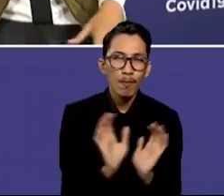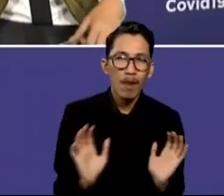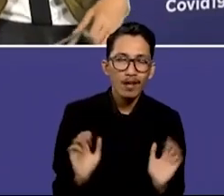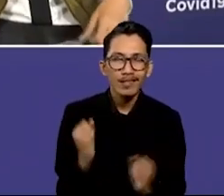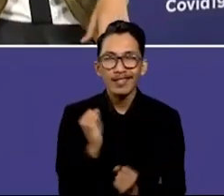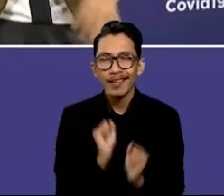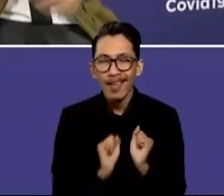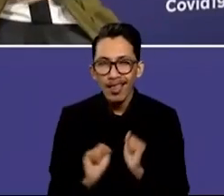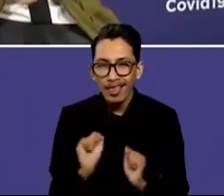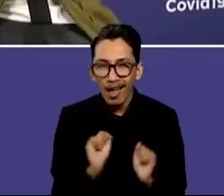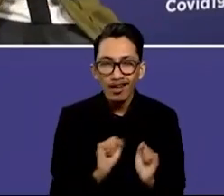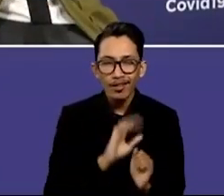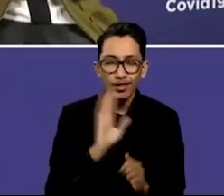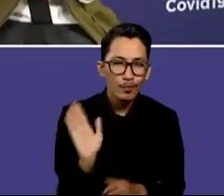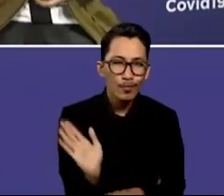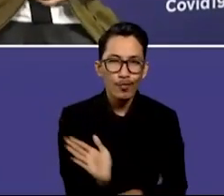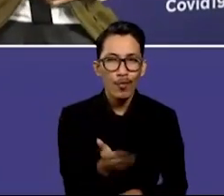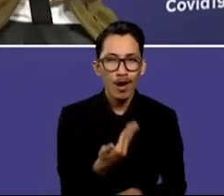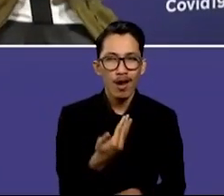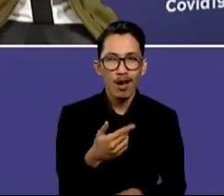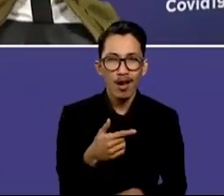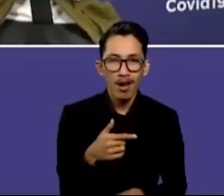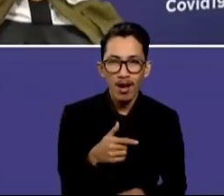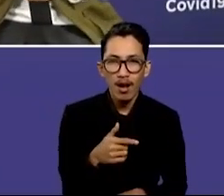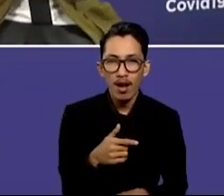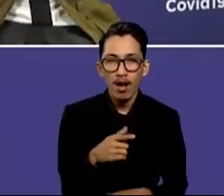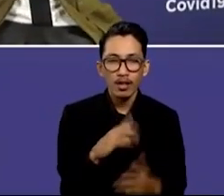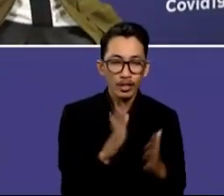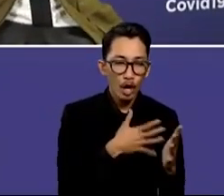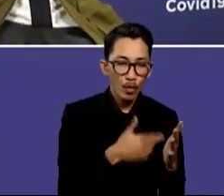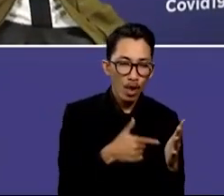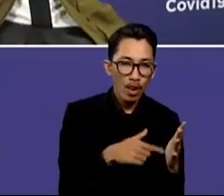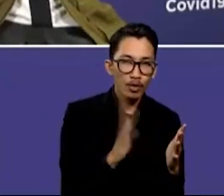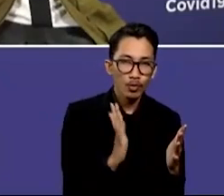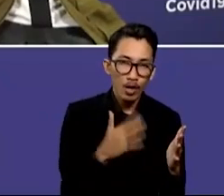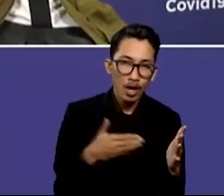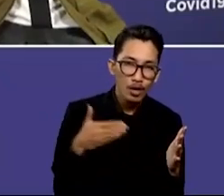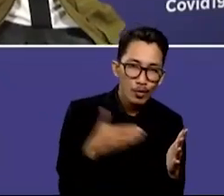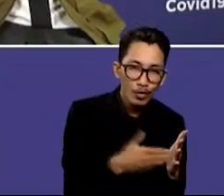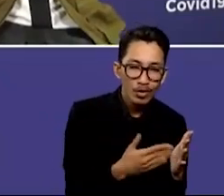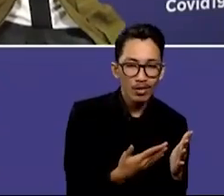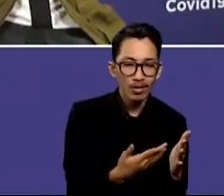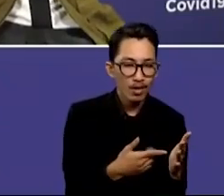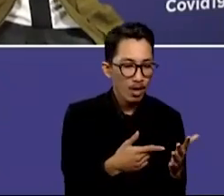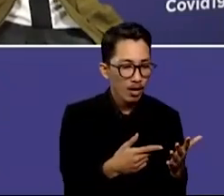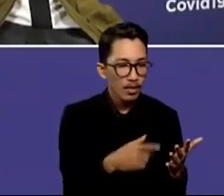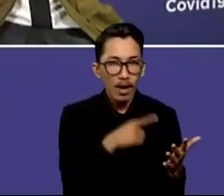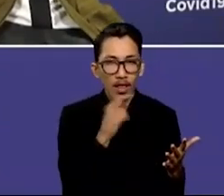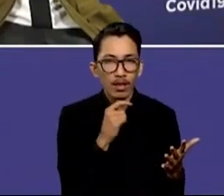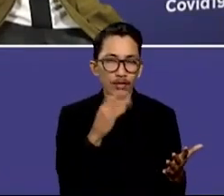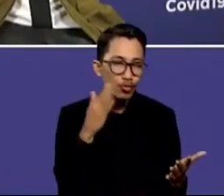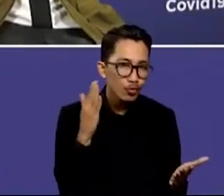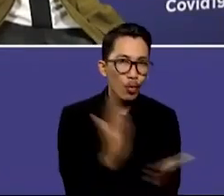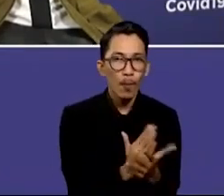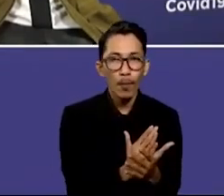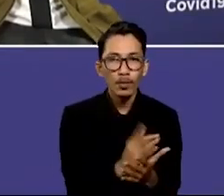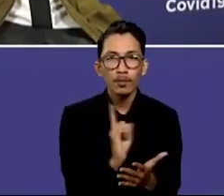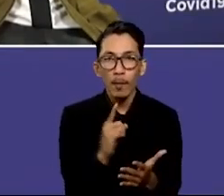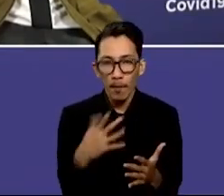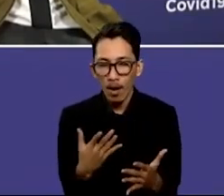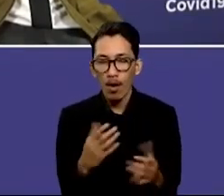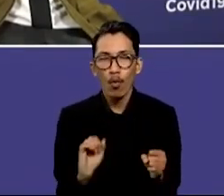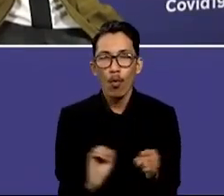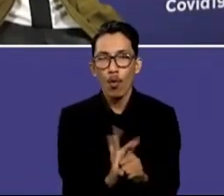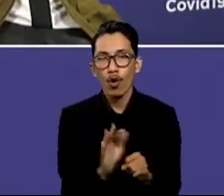kegiatan kita yang sudah diagendakan begitu terhenti dan dihentikan.